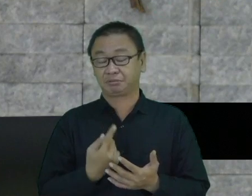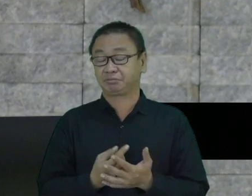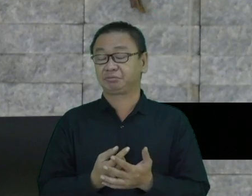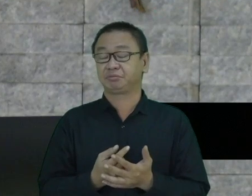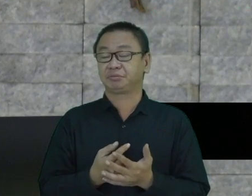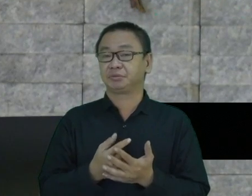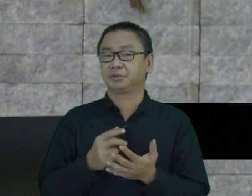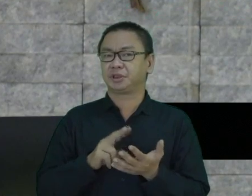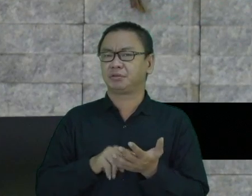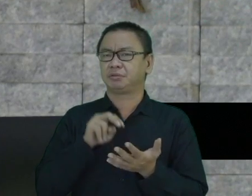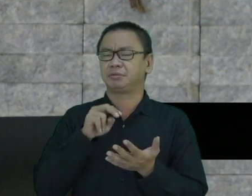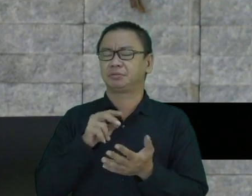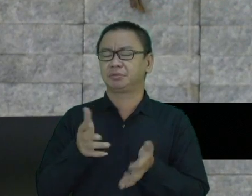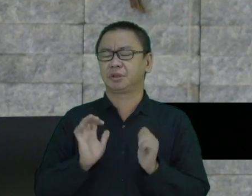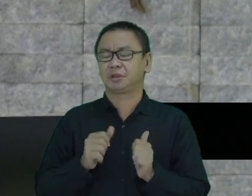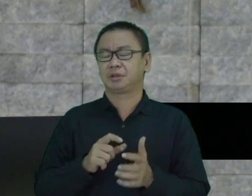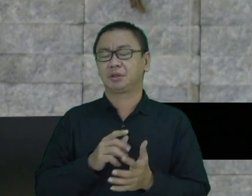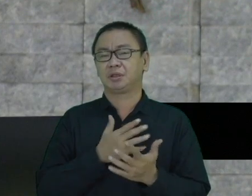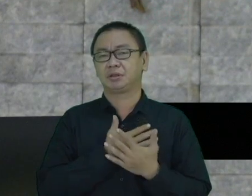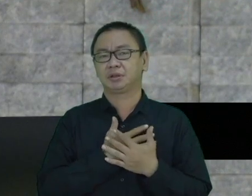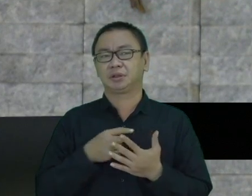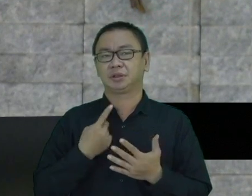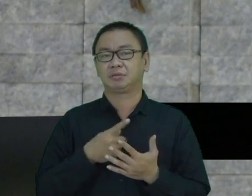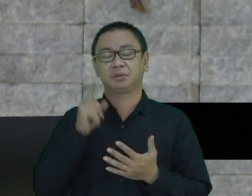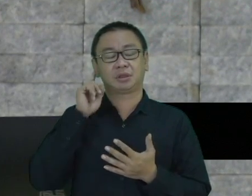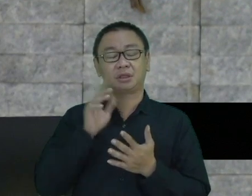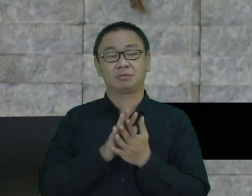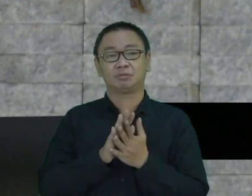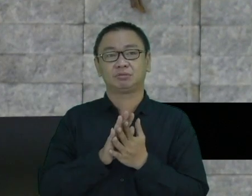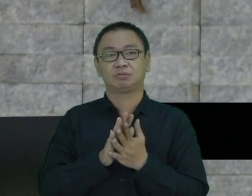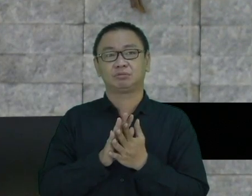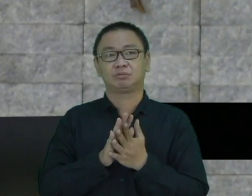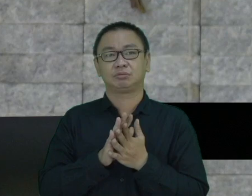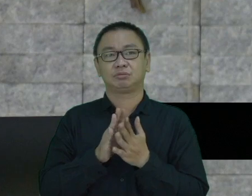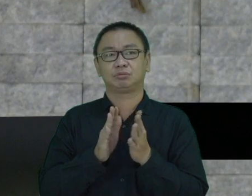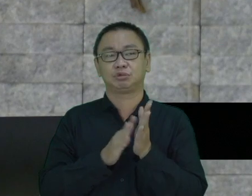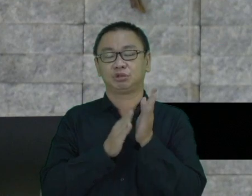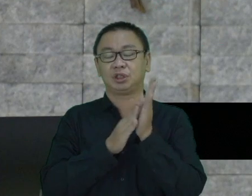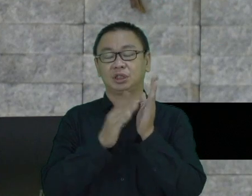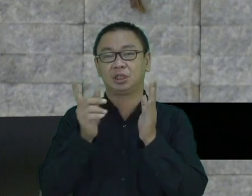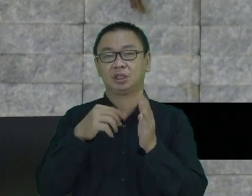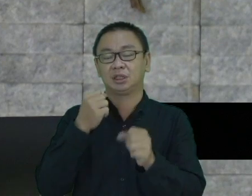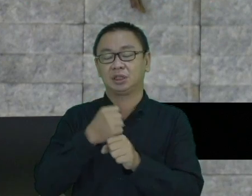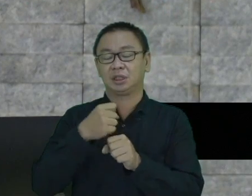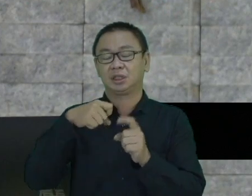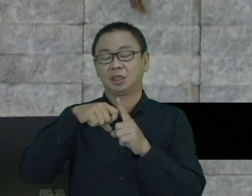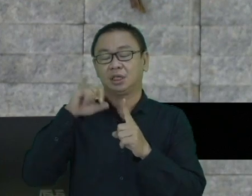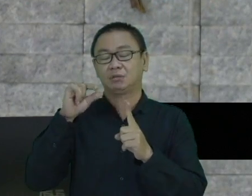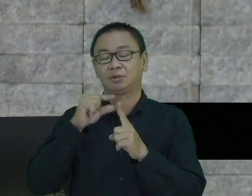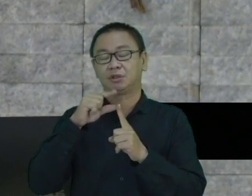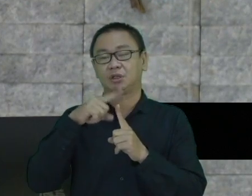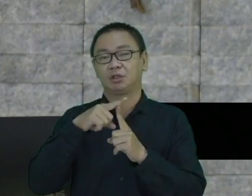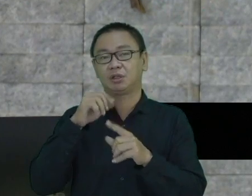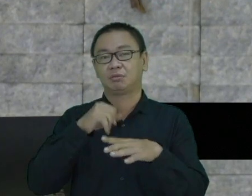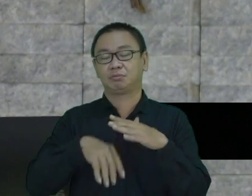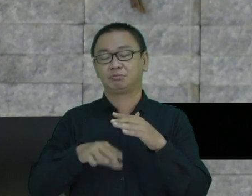mendengarkan sebuah pujian dari paduan suara GKI Peterongan dalam bentuk